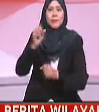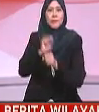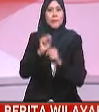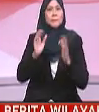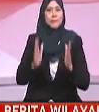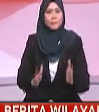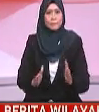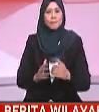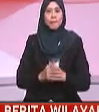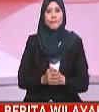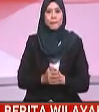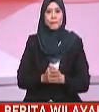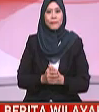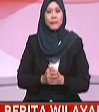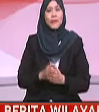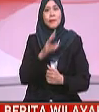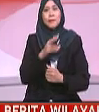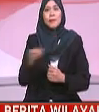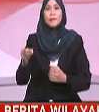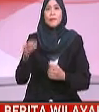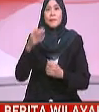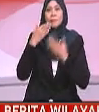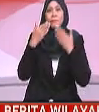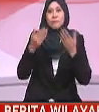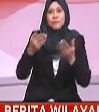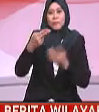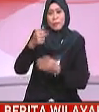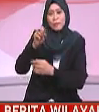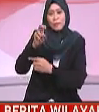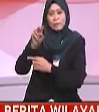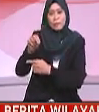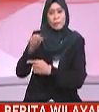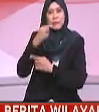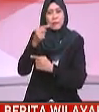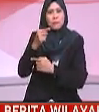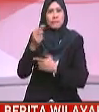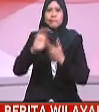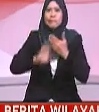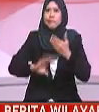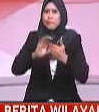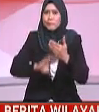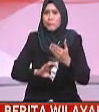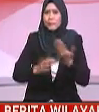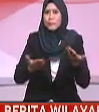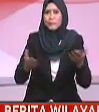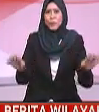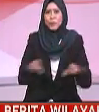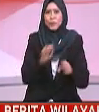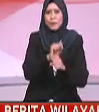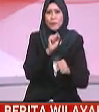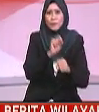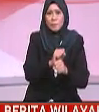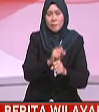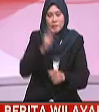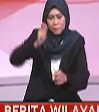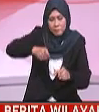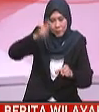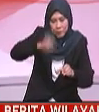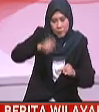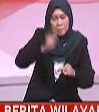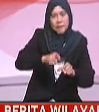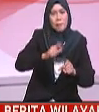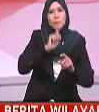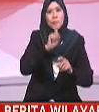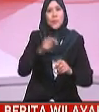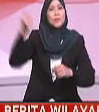tangan. Kunjungan mereka dihargai Hassan dengan memaklumkan beliau tersedera ketika melakukan kerja pertukangan walaupun